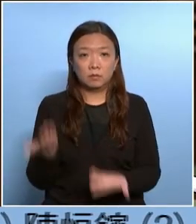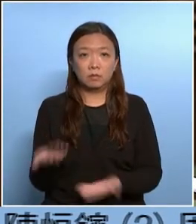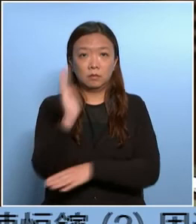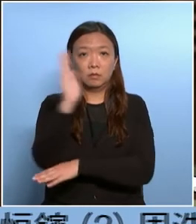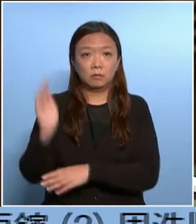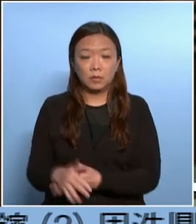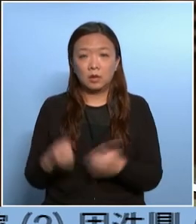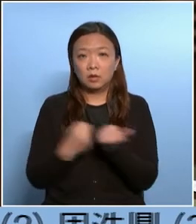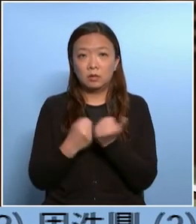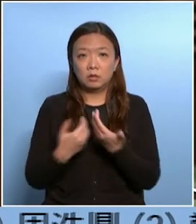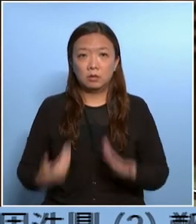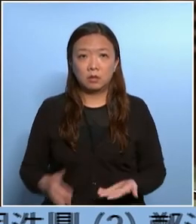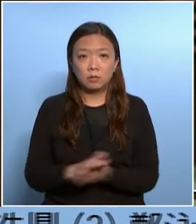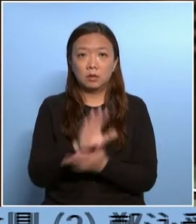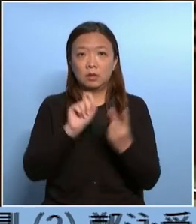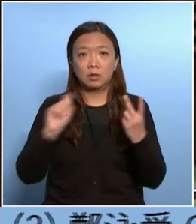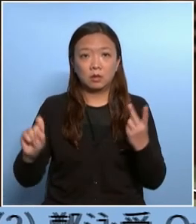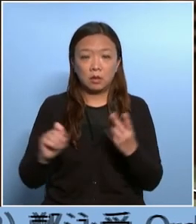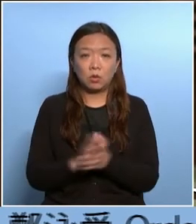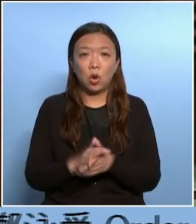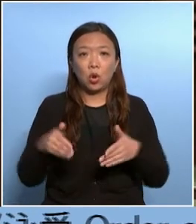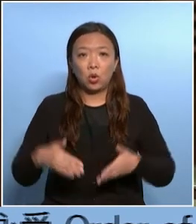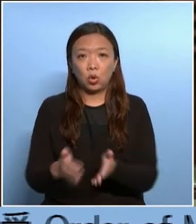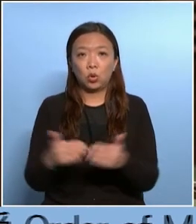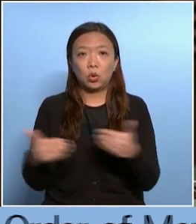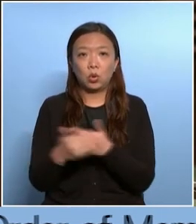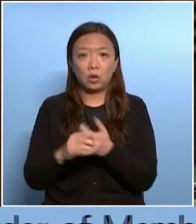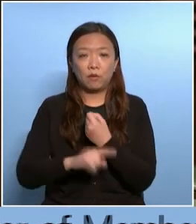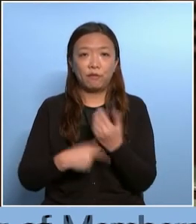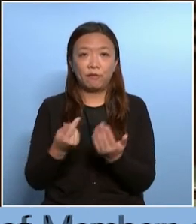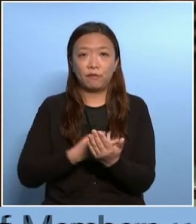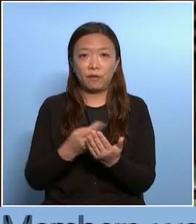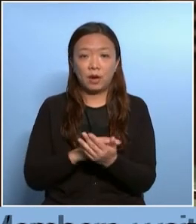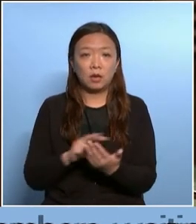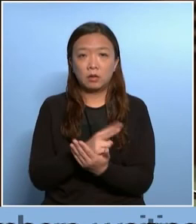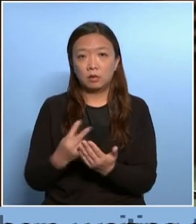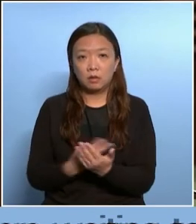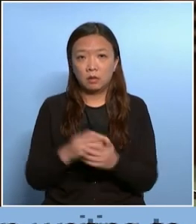辭，支持通過《2019年道路交通法例泊車位修訂條